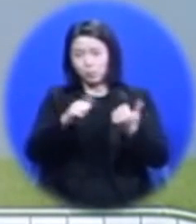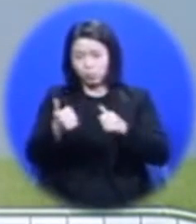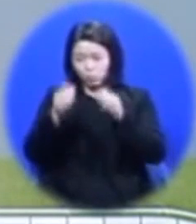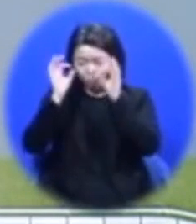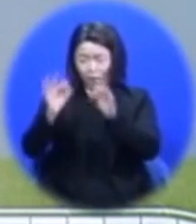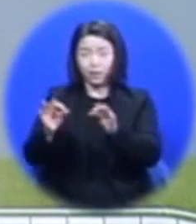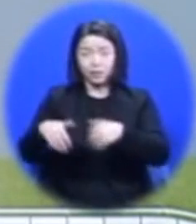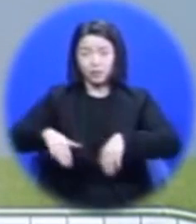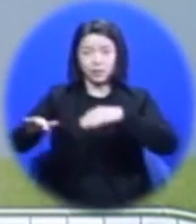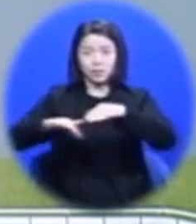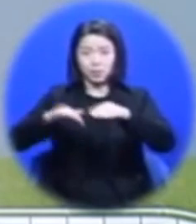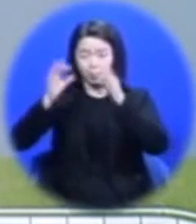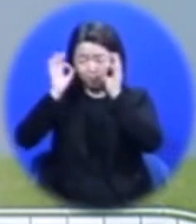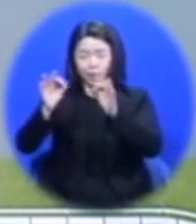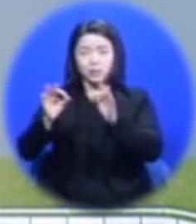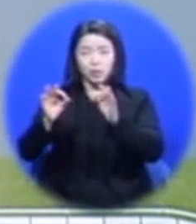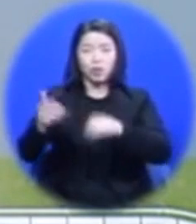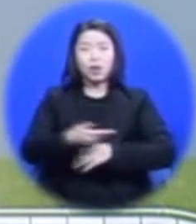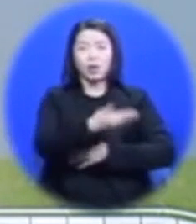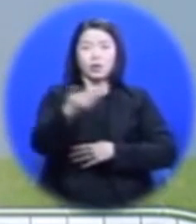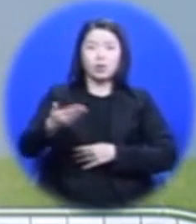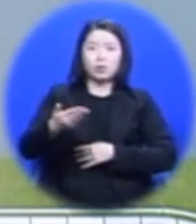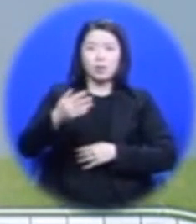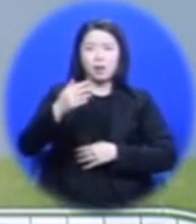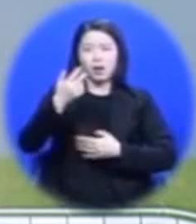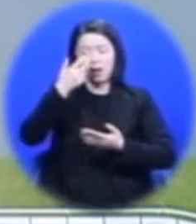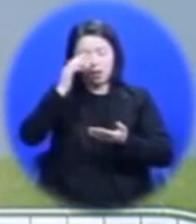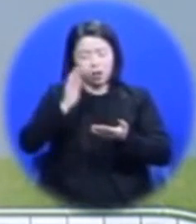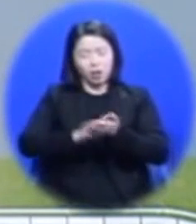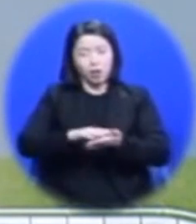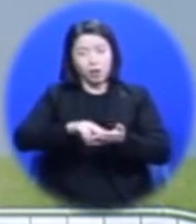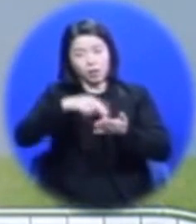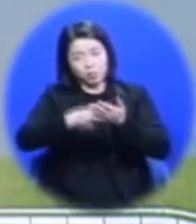보았어요. 여러분이 그랬다면 아마 기절초풍할 일.